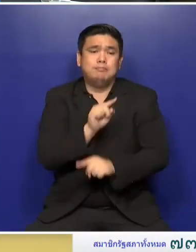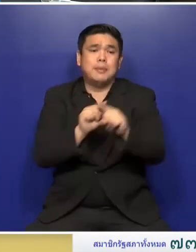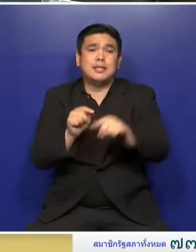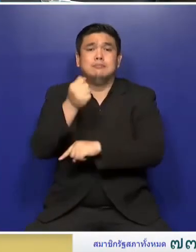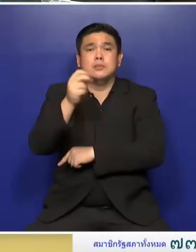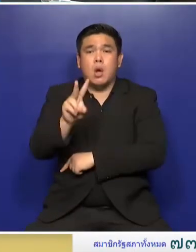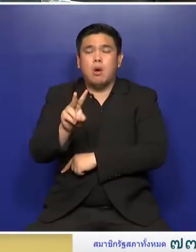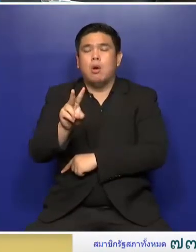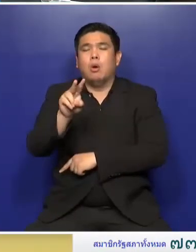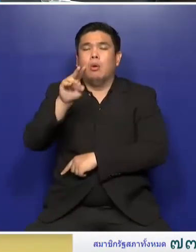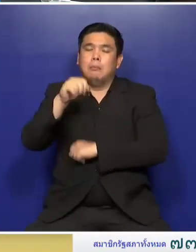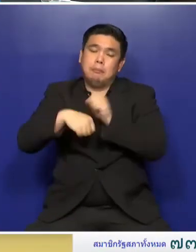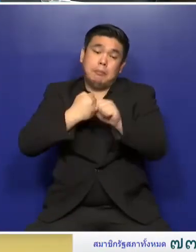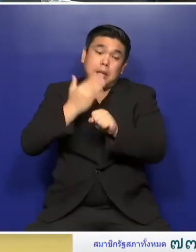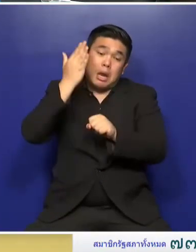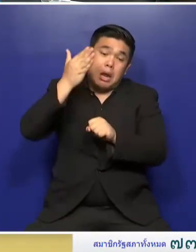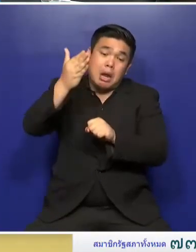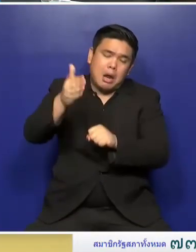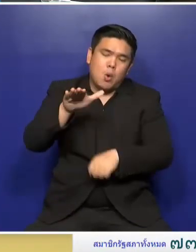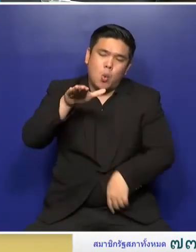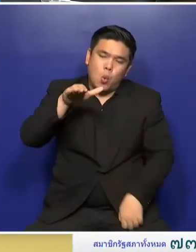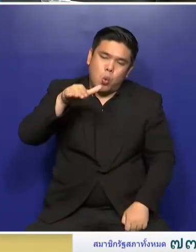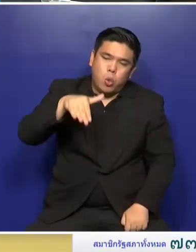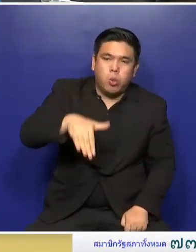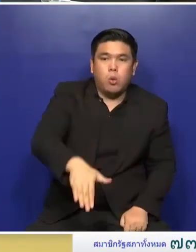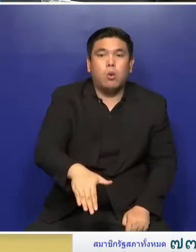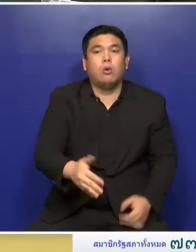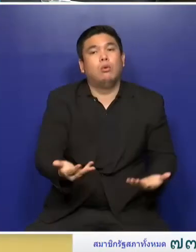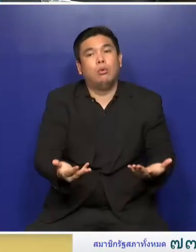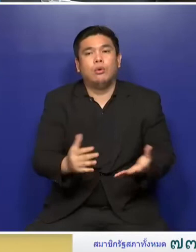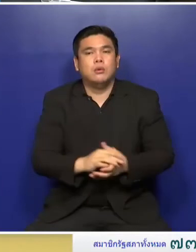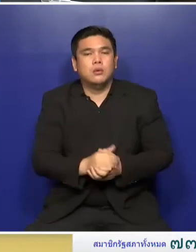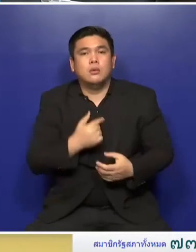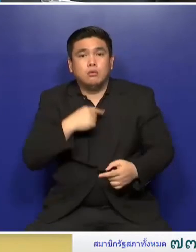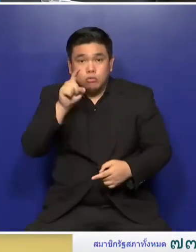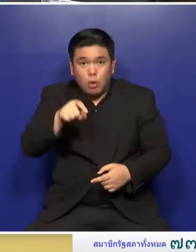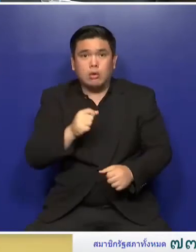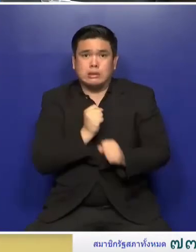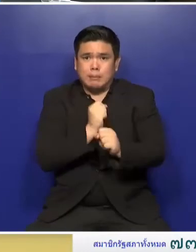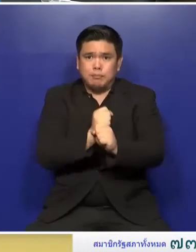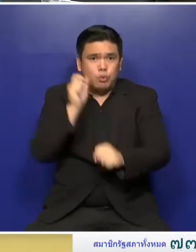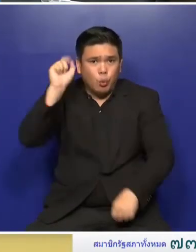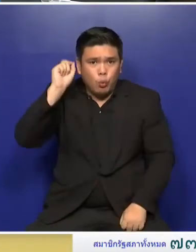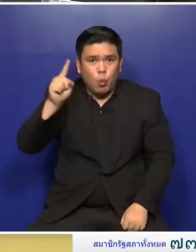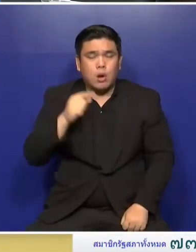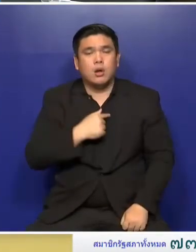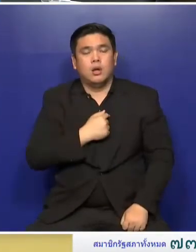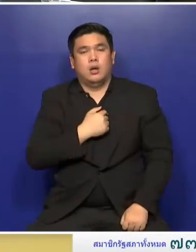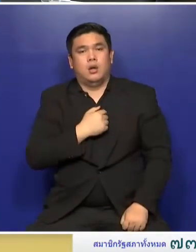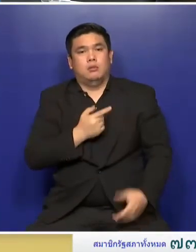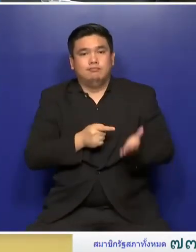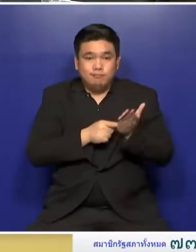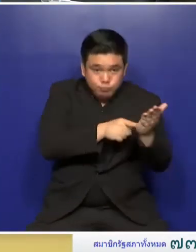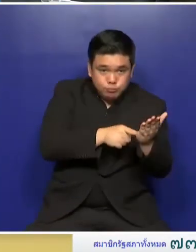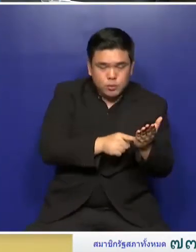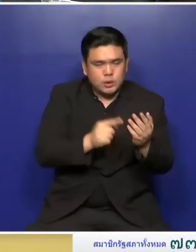ลง รถลง รถลงุกปีเพรนั้นเนี่ สิ่งที่ขณะรำตรีตองเล่งดำเนินการก็คือดำเนินการตามข้อเสนอแ